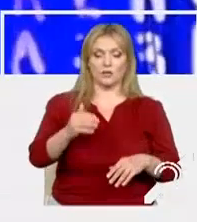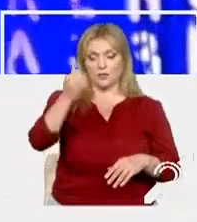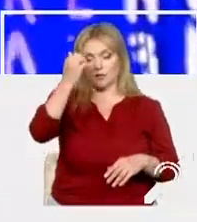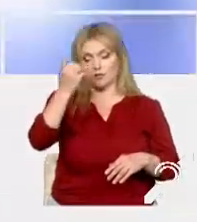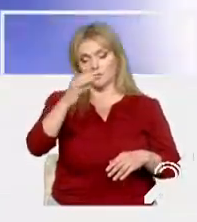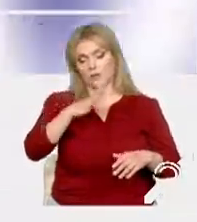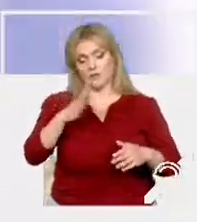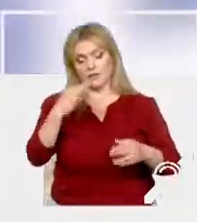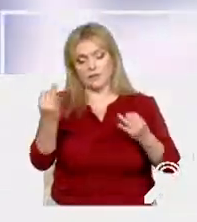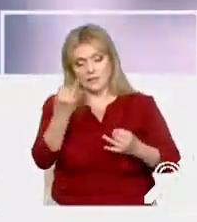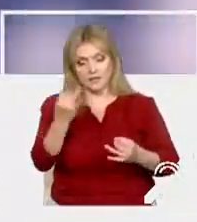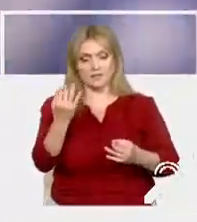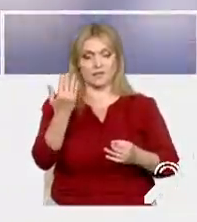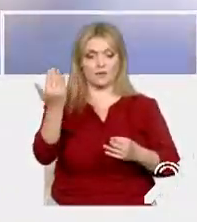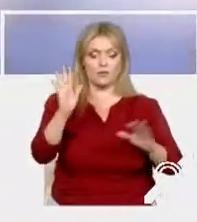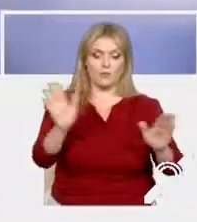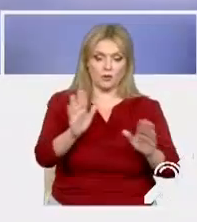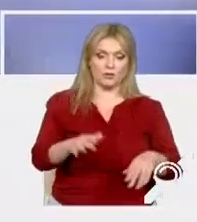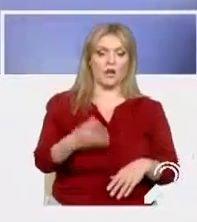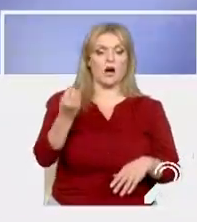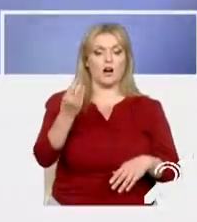și pace.